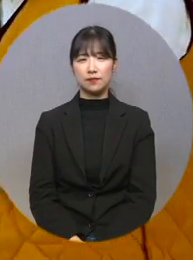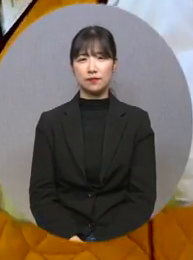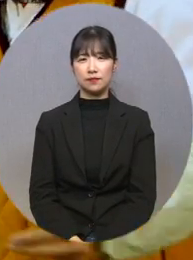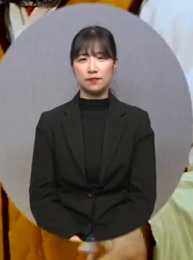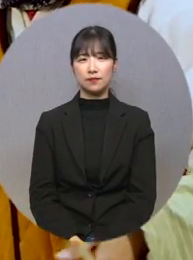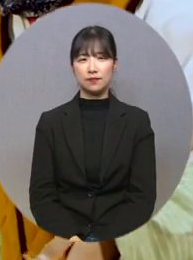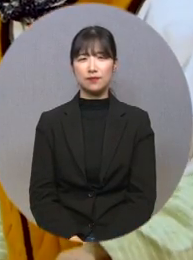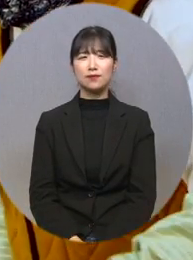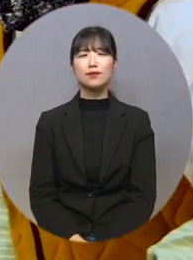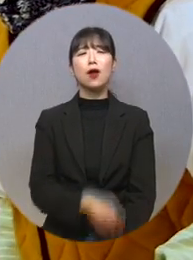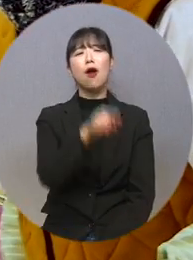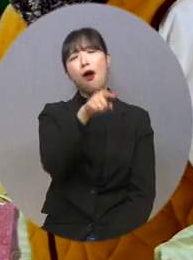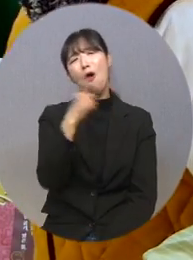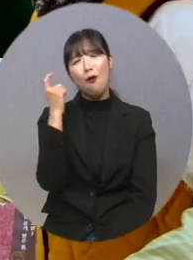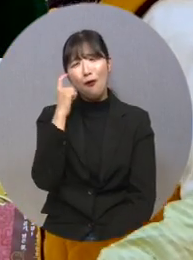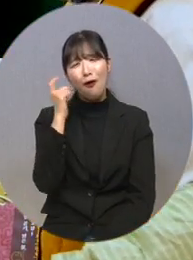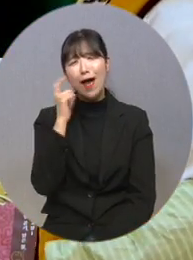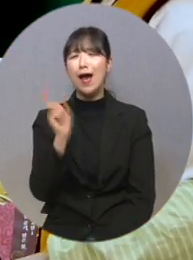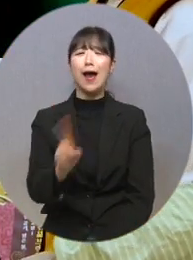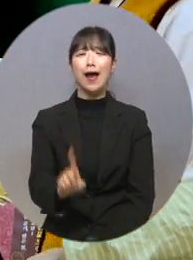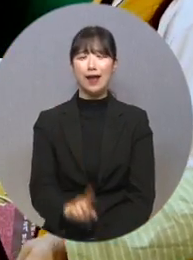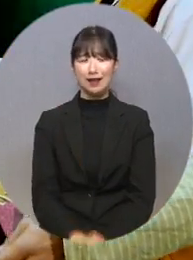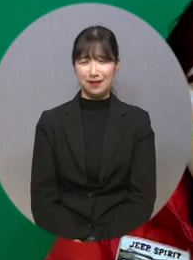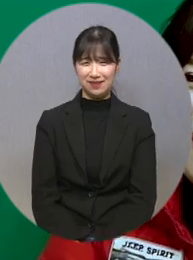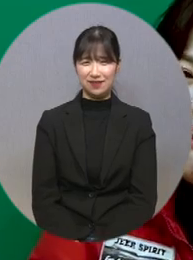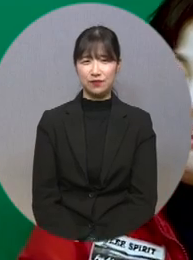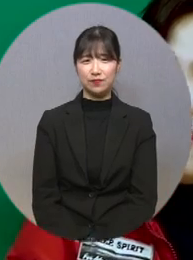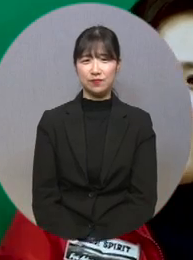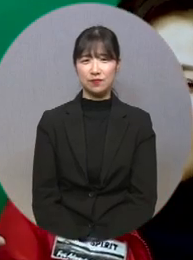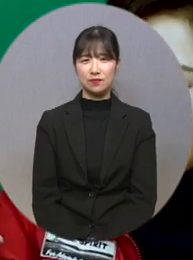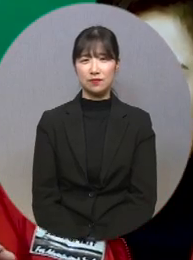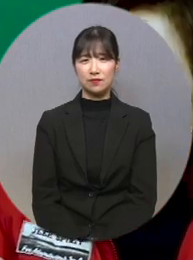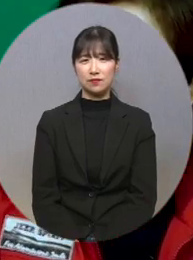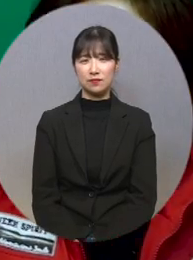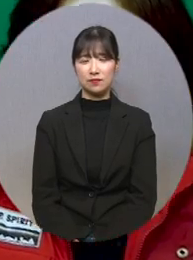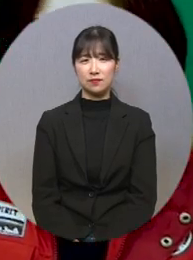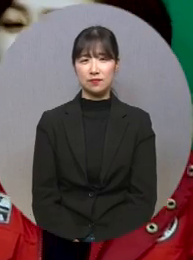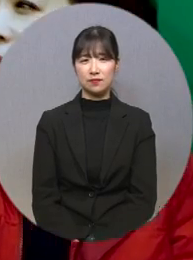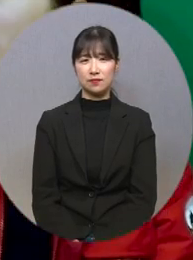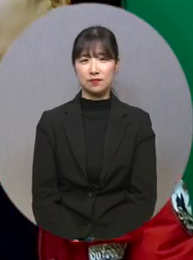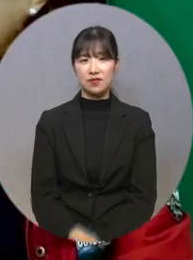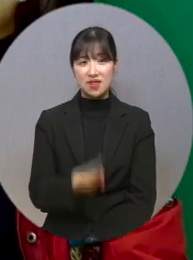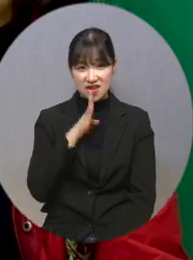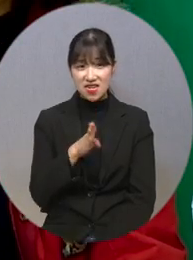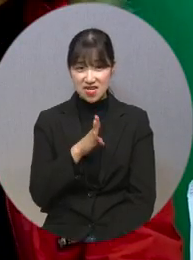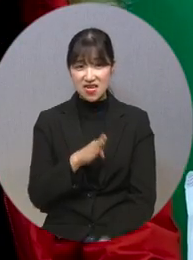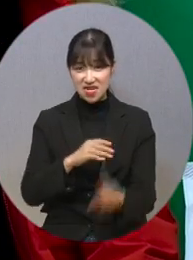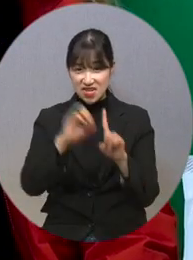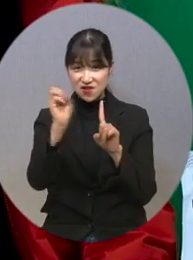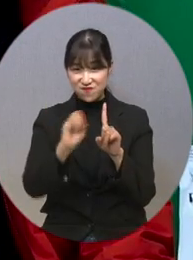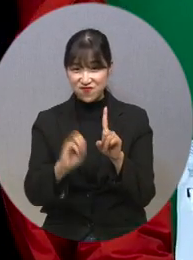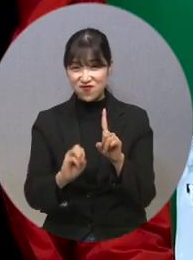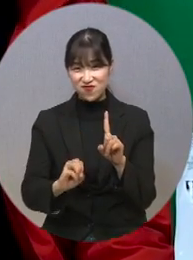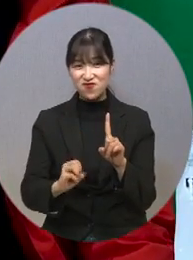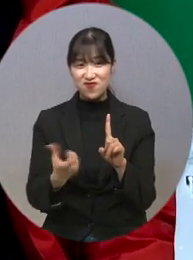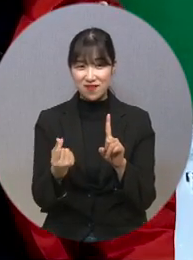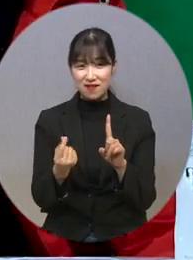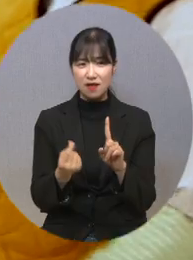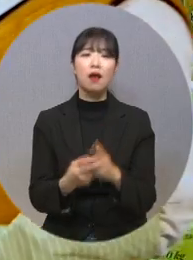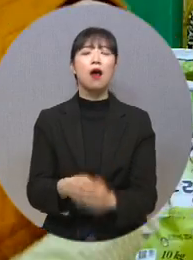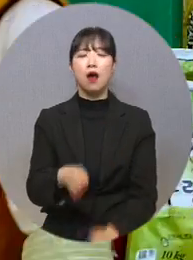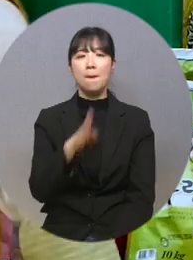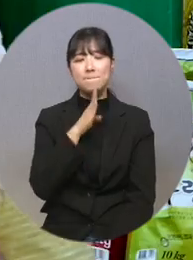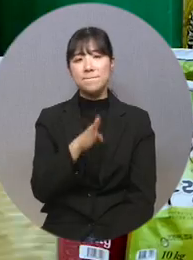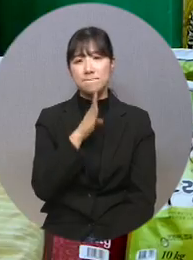왜 이래, 이 남자들 도대체 왜 이러는 거요? 야, 고기 빛깔이. 상위 1%? 규정수, 진짜,